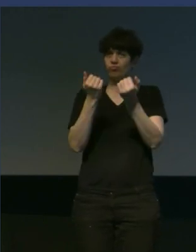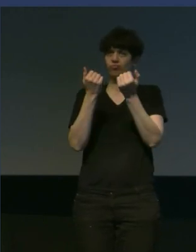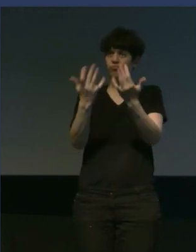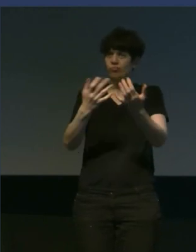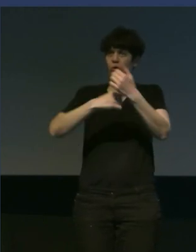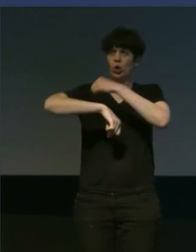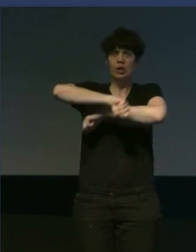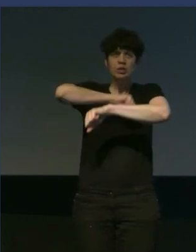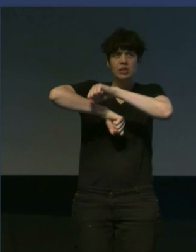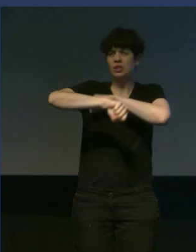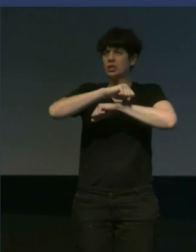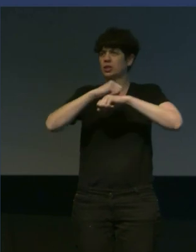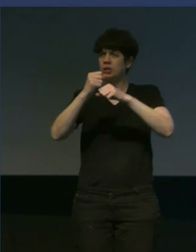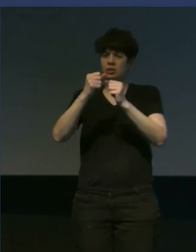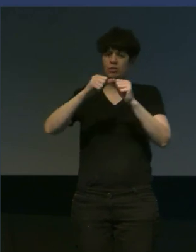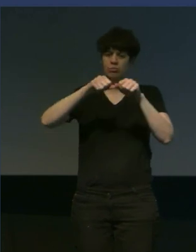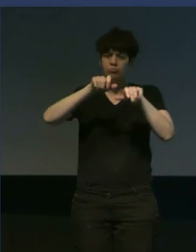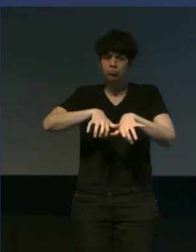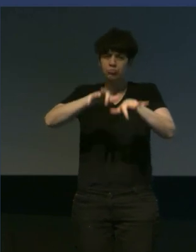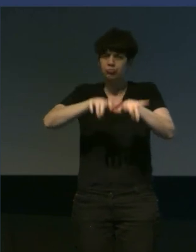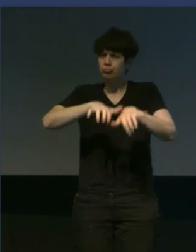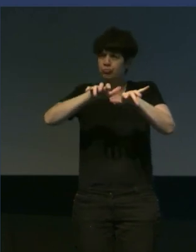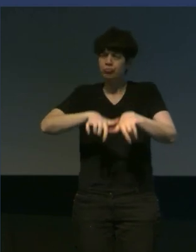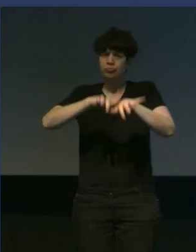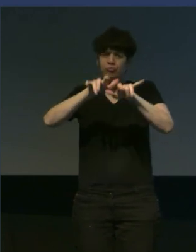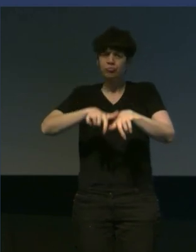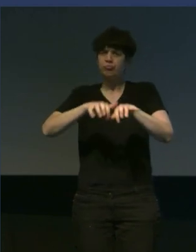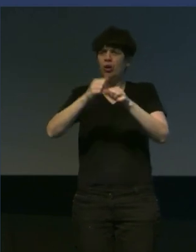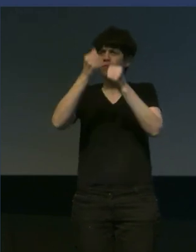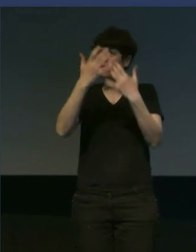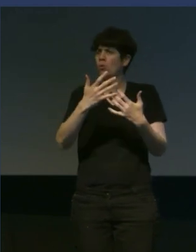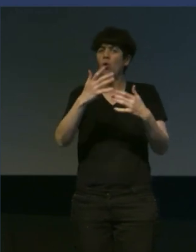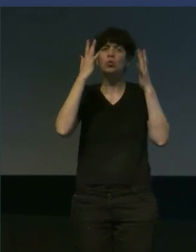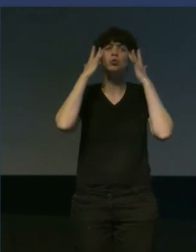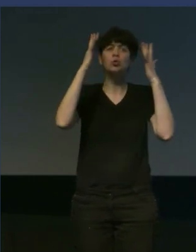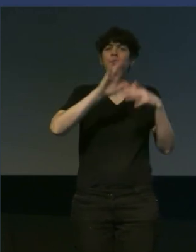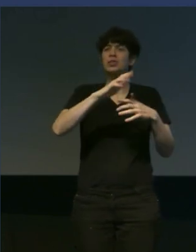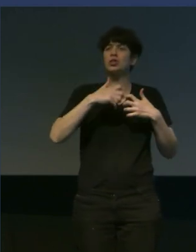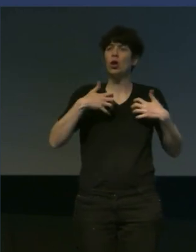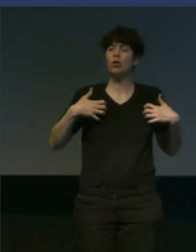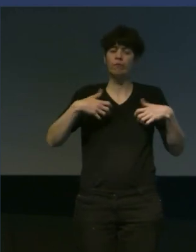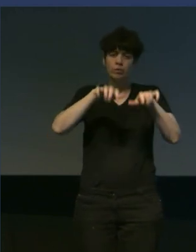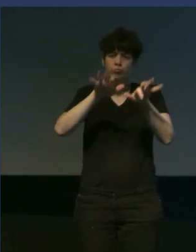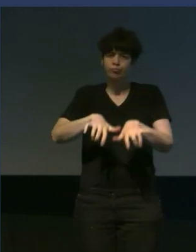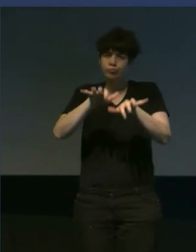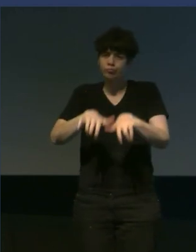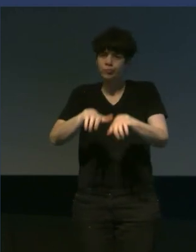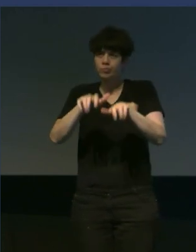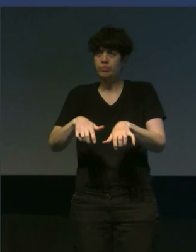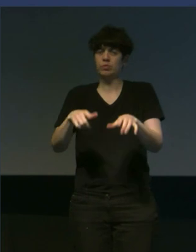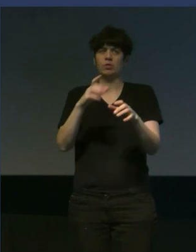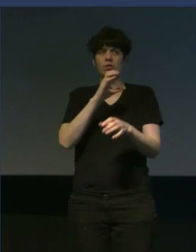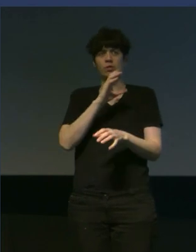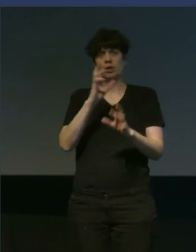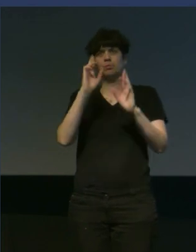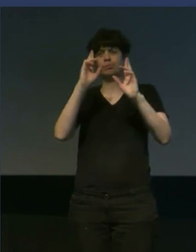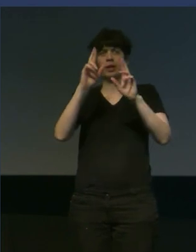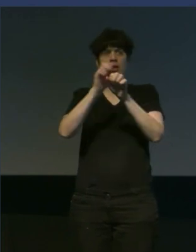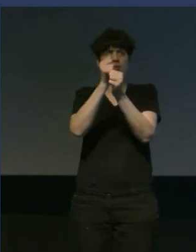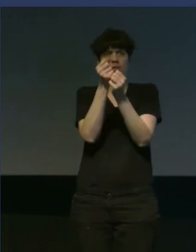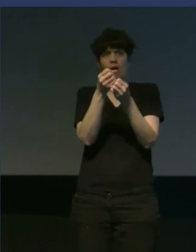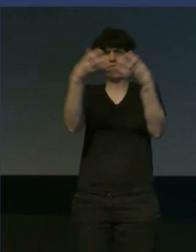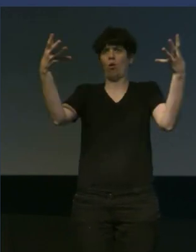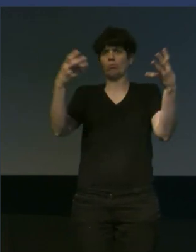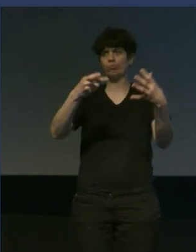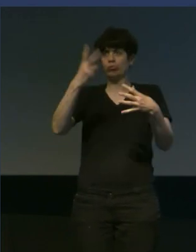organiser des transcriptions lors d'événements de futurs scientifiques, on pourra justement développer encore plus et permettre à encore plus de